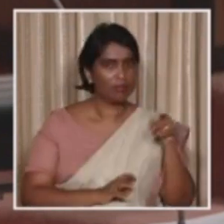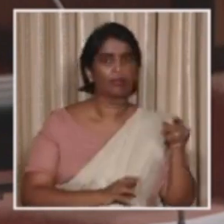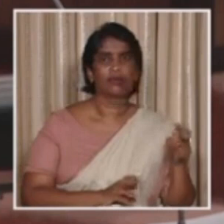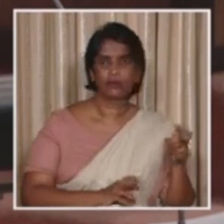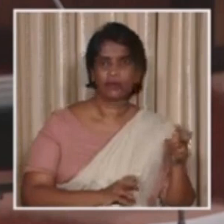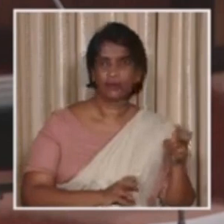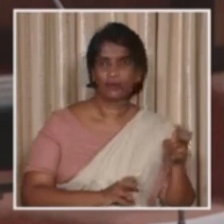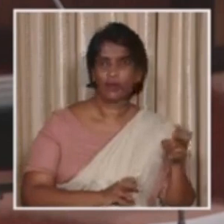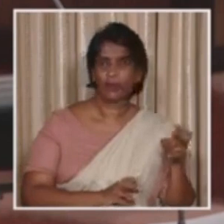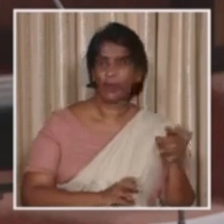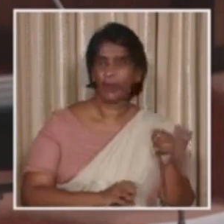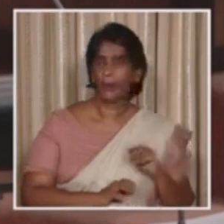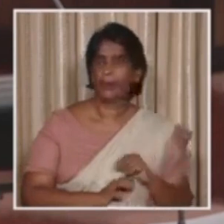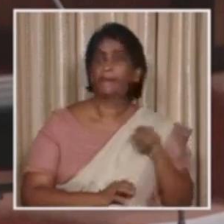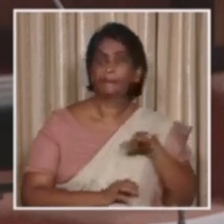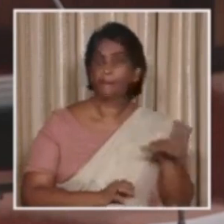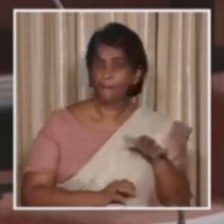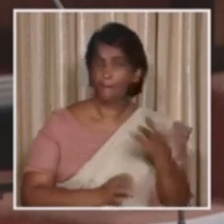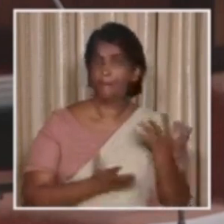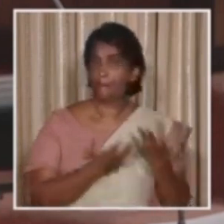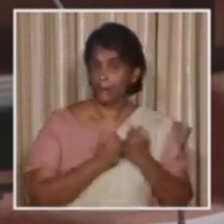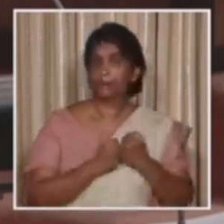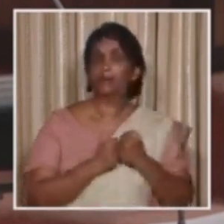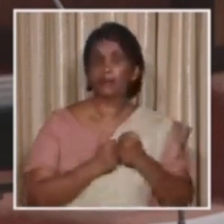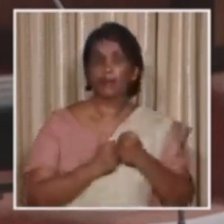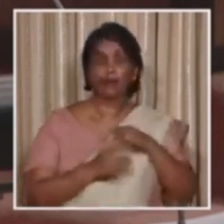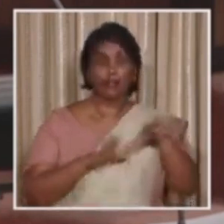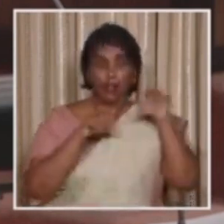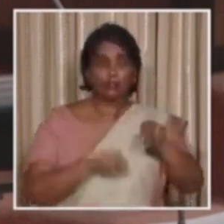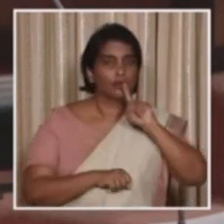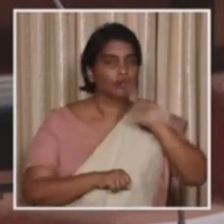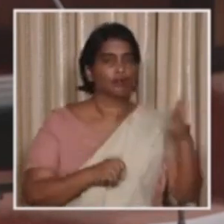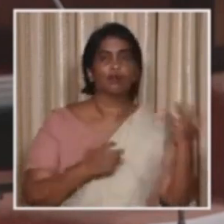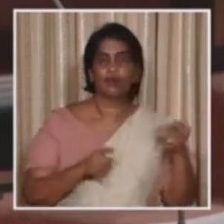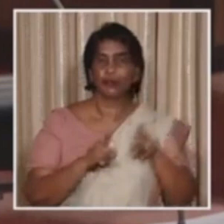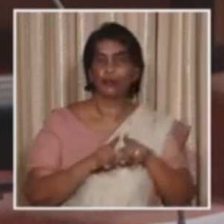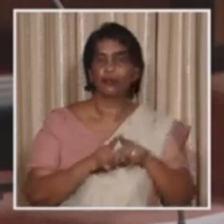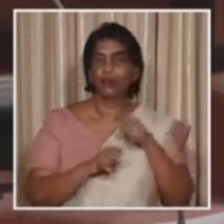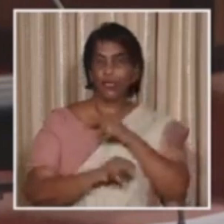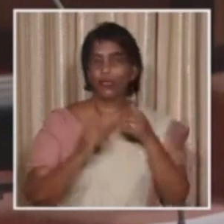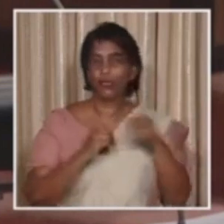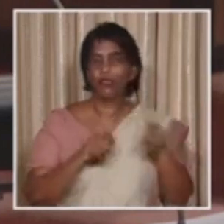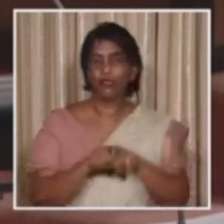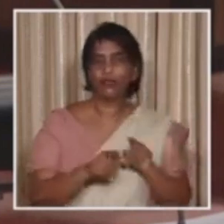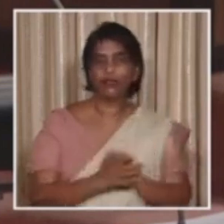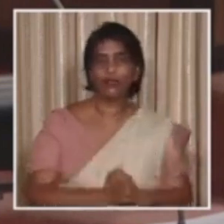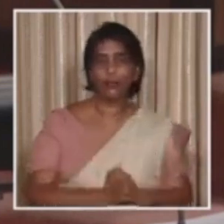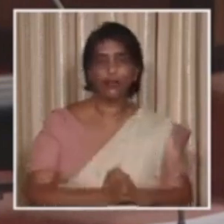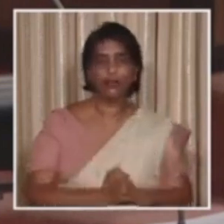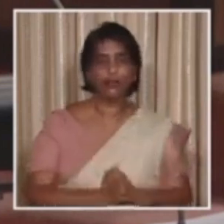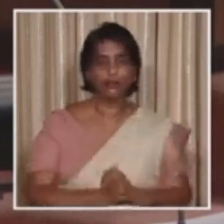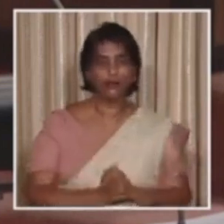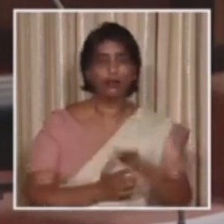காணி உரிமையாளர்களுக்கு கூட தெரியாது. உறுதி வைத்துக் கொண்டிருக்கின்ற எங்களுடைய விவசாயிகள், எங்களுடைய